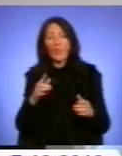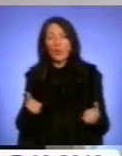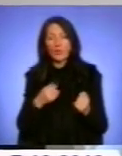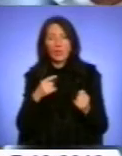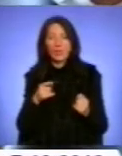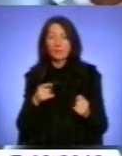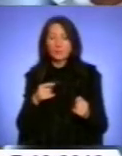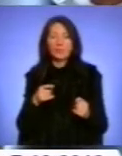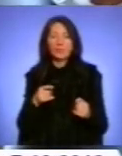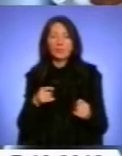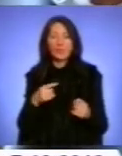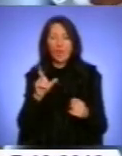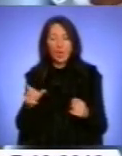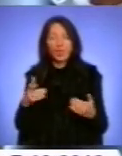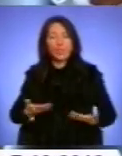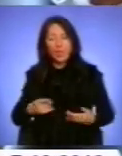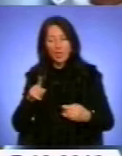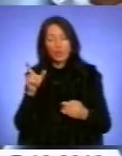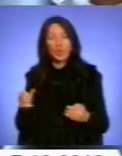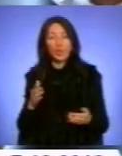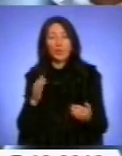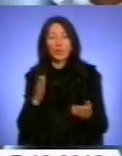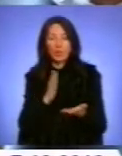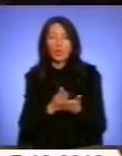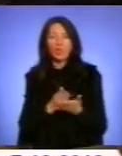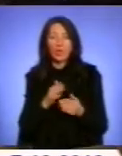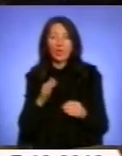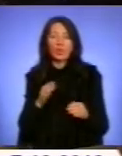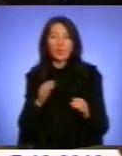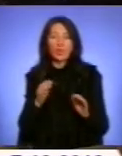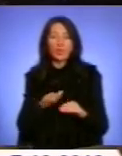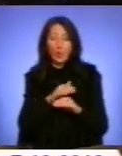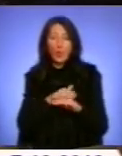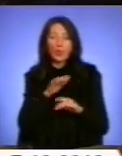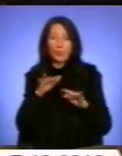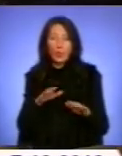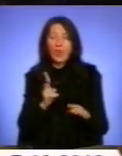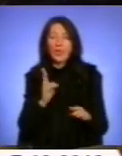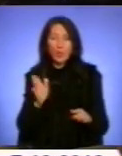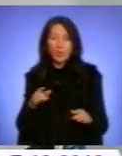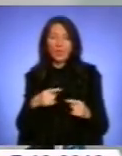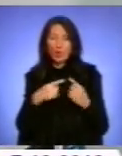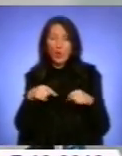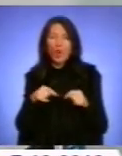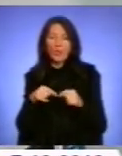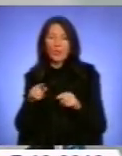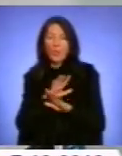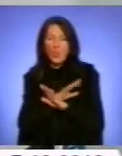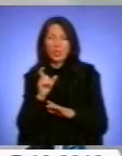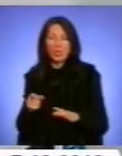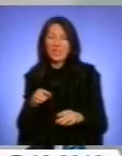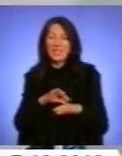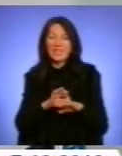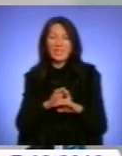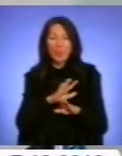благою християнською справою, то як бути із органами померлих? І які наслідки цієї трансплантації? Тіло померлого вже не